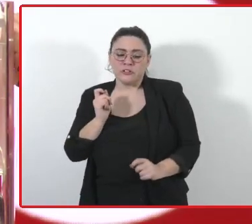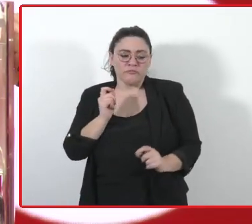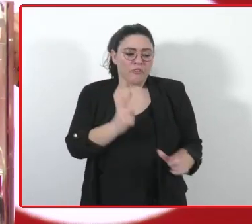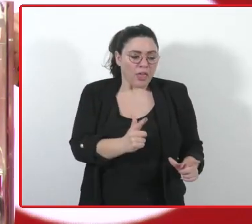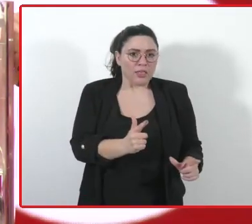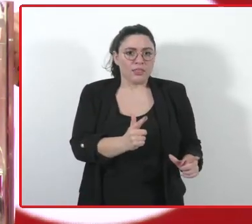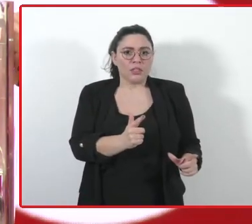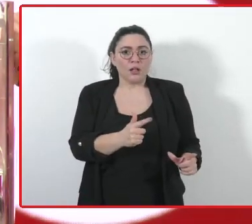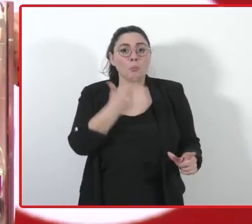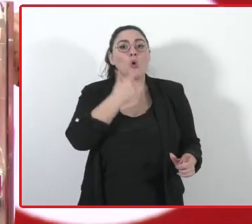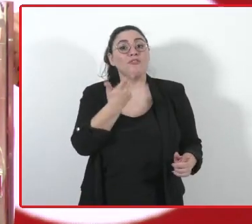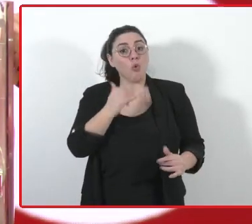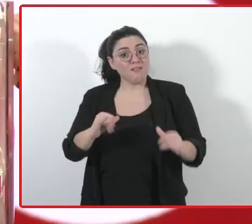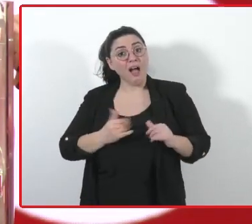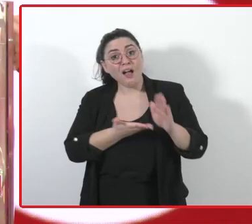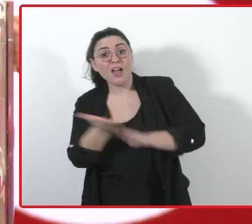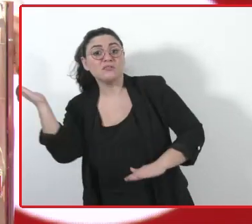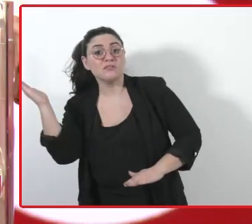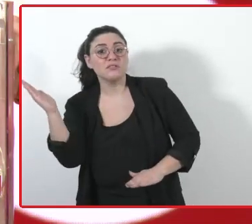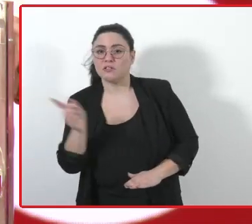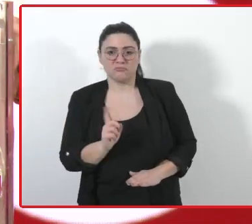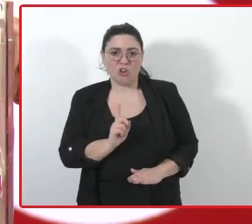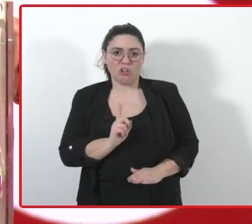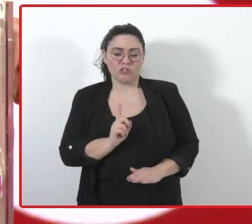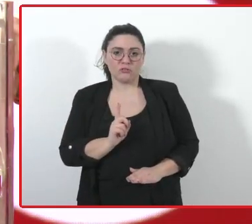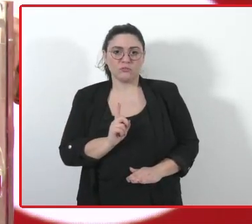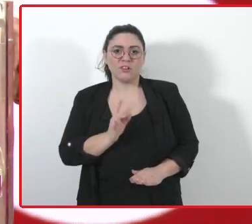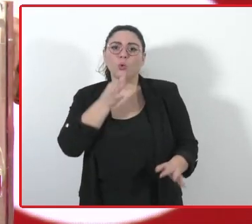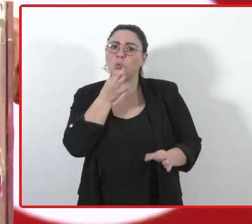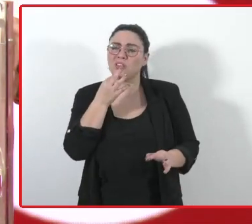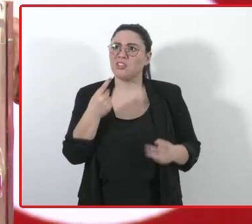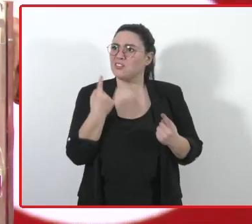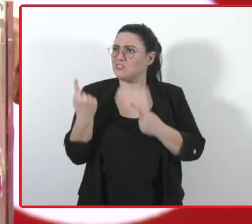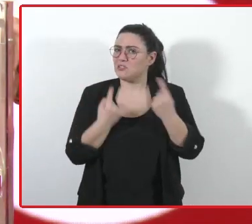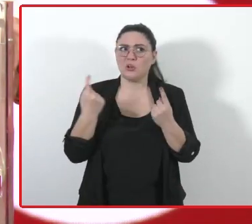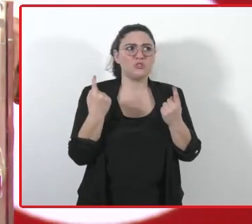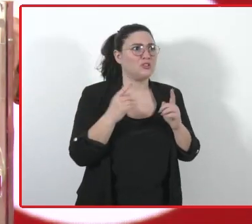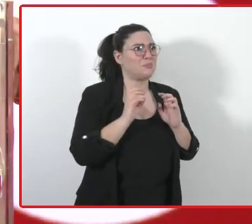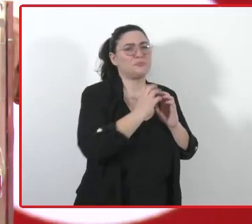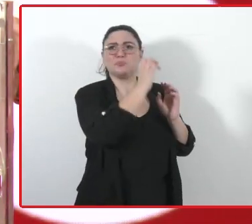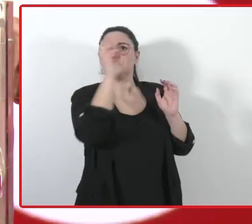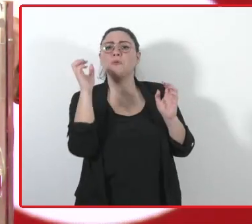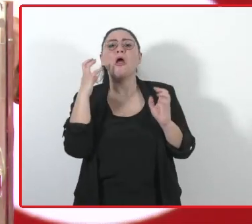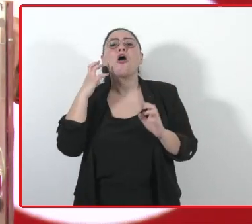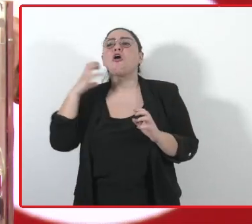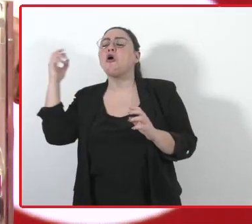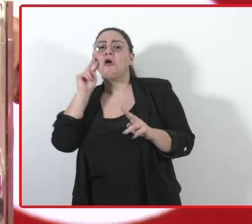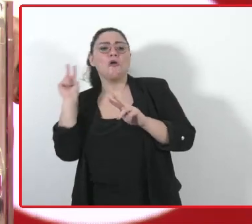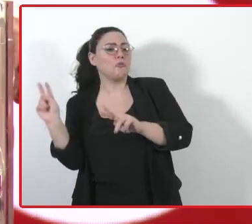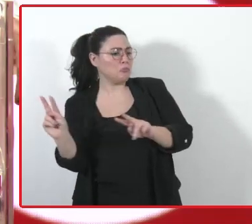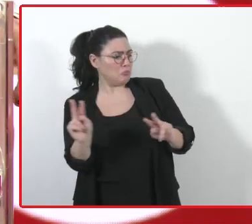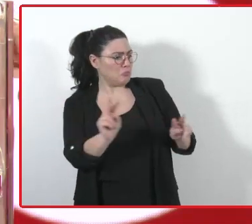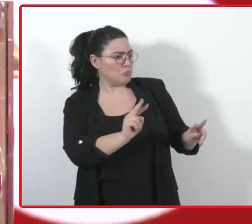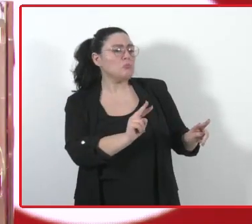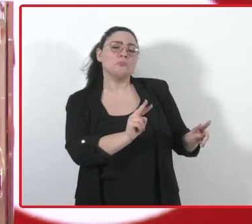per andarsi a fare la settimana bianca e allora in questo quadro il governo che fa risponde